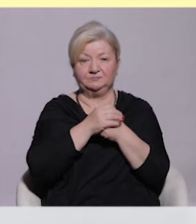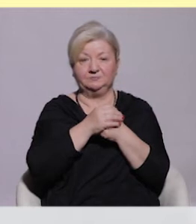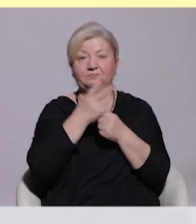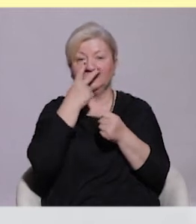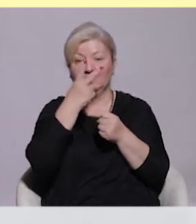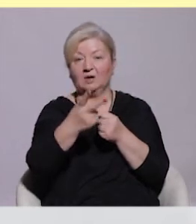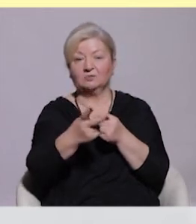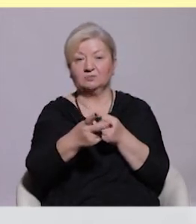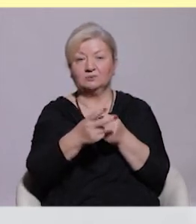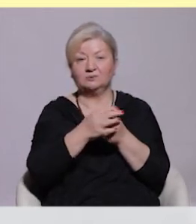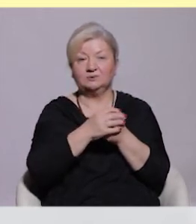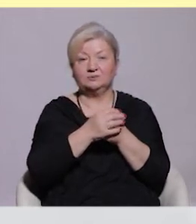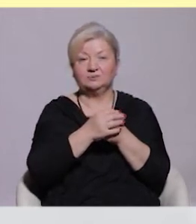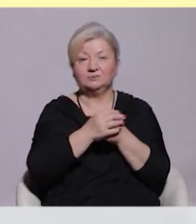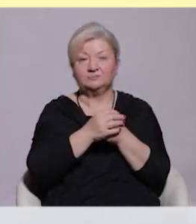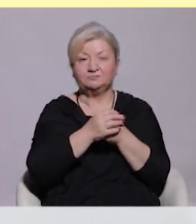დააკვირდით.